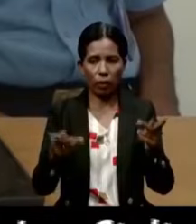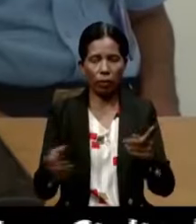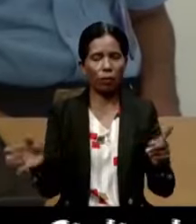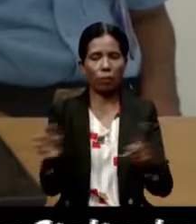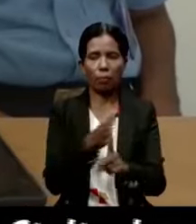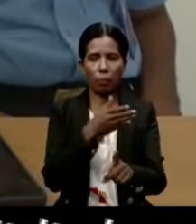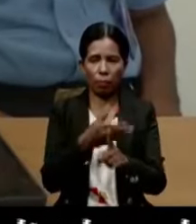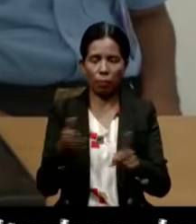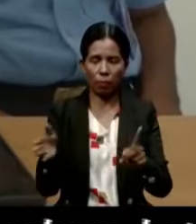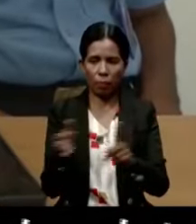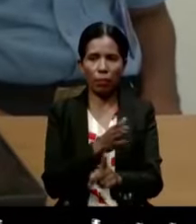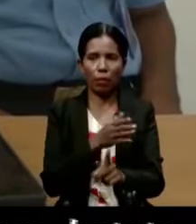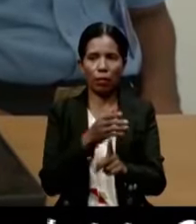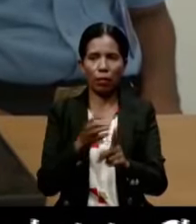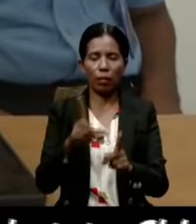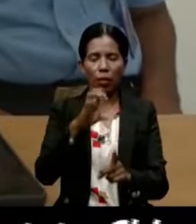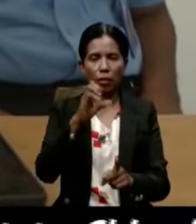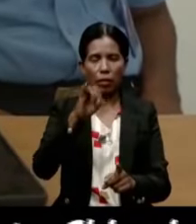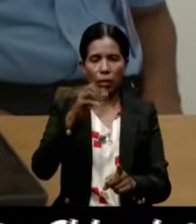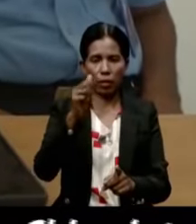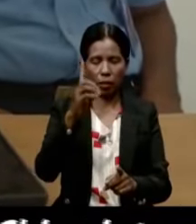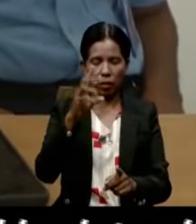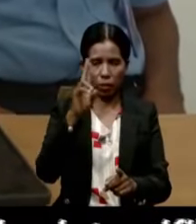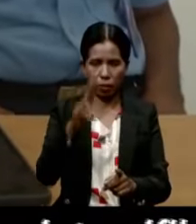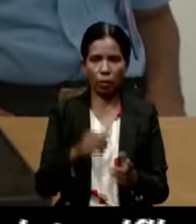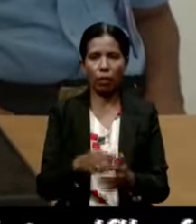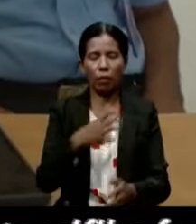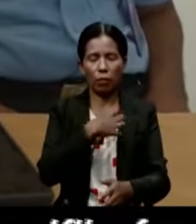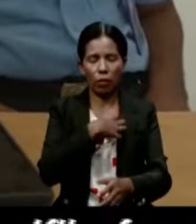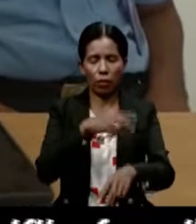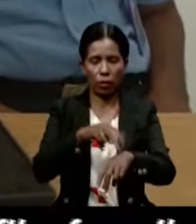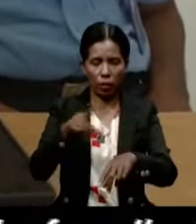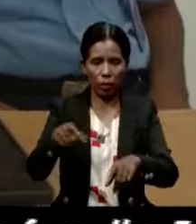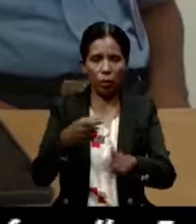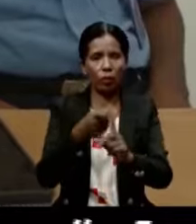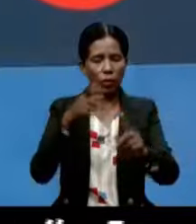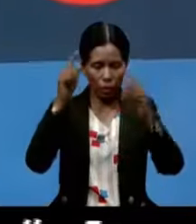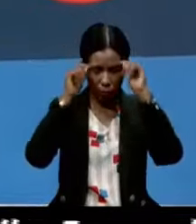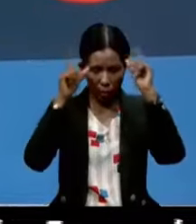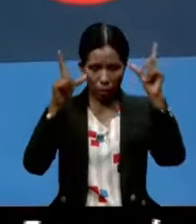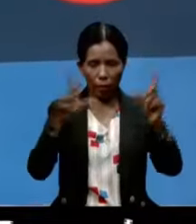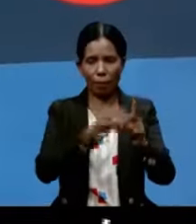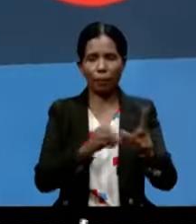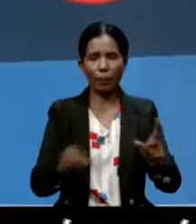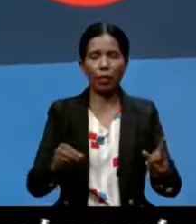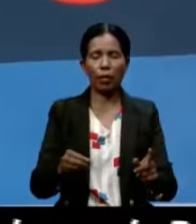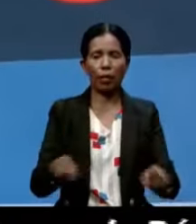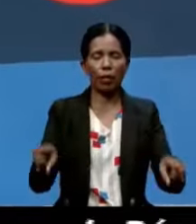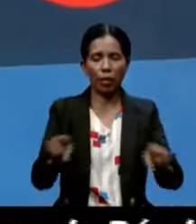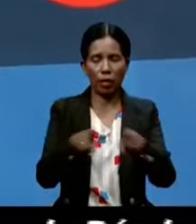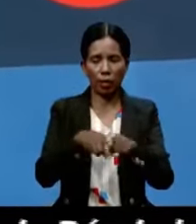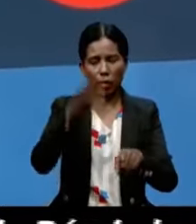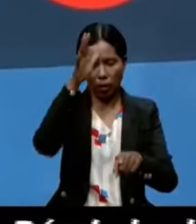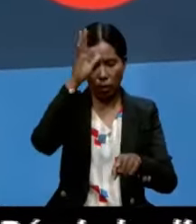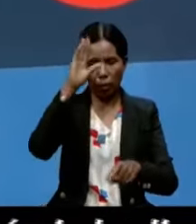bakulikus lezaru nen ruan ne Polisi Nasional Timor Leste liusi Polisi Eskuadra Dongalesu asegura autor Hanesan Aman